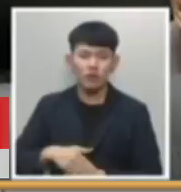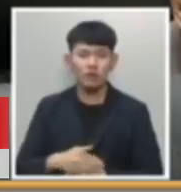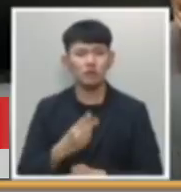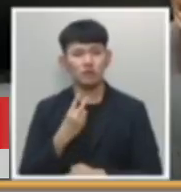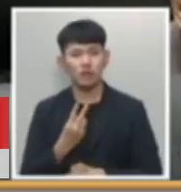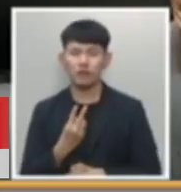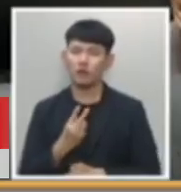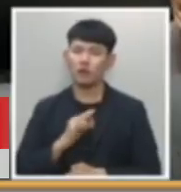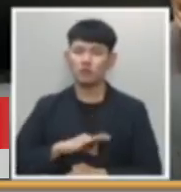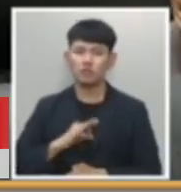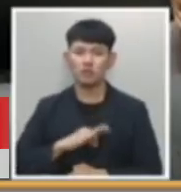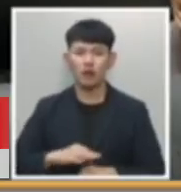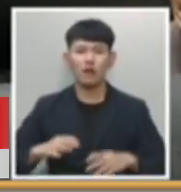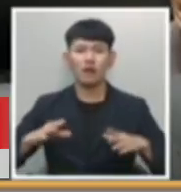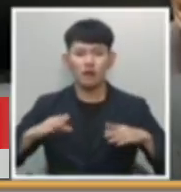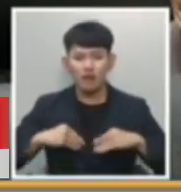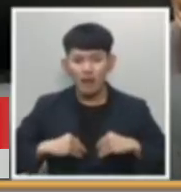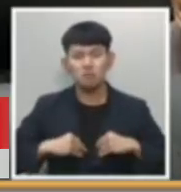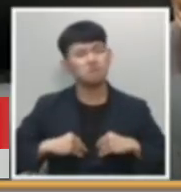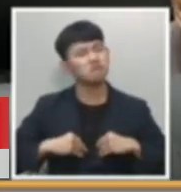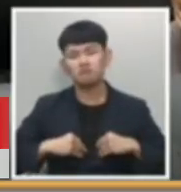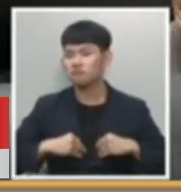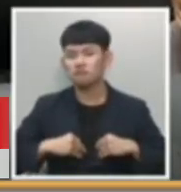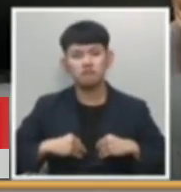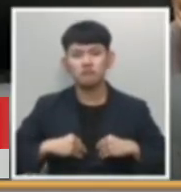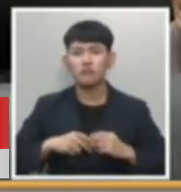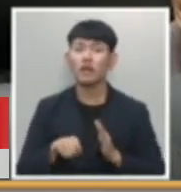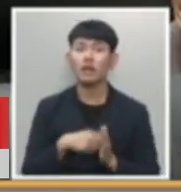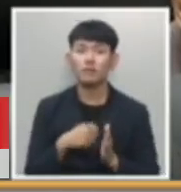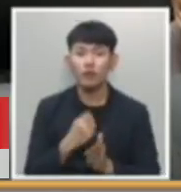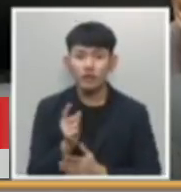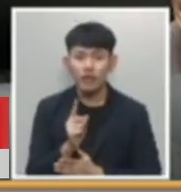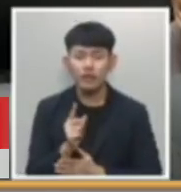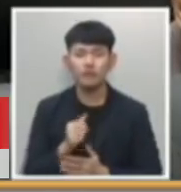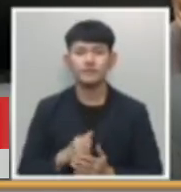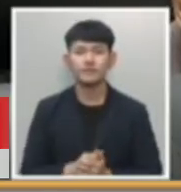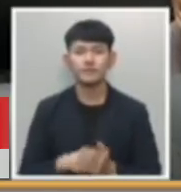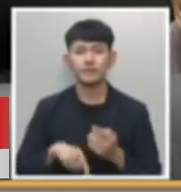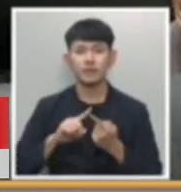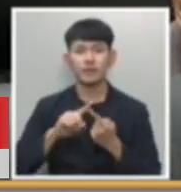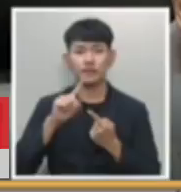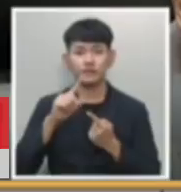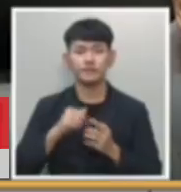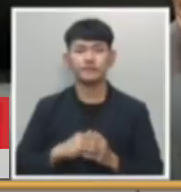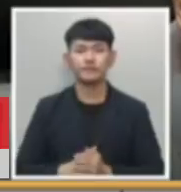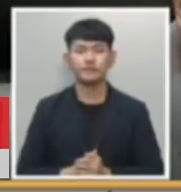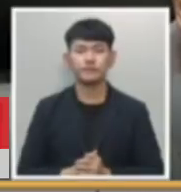ความเห็นชอบหรือหลับตาการได้นั่นก็คือว่าเรื่องที่1ครับ